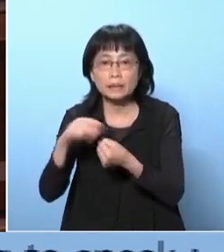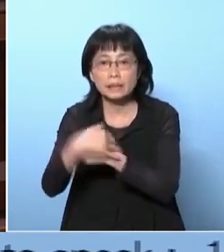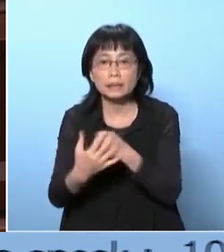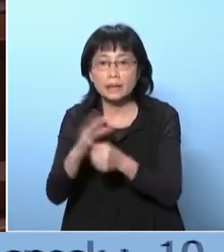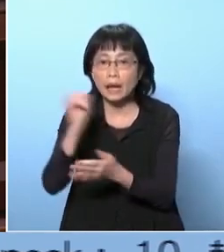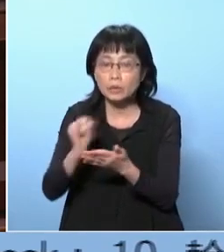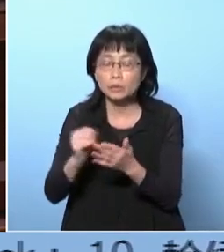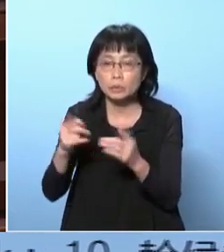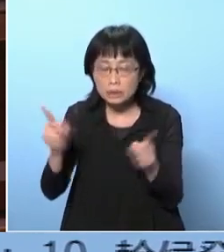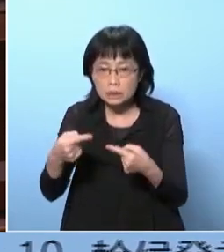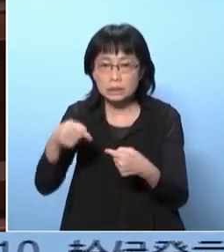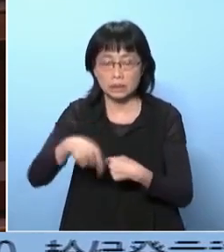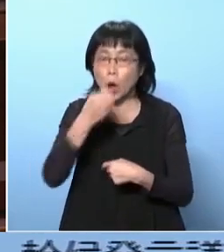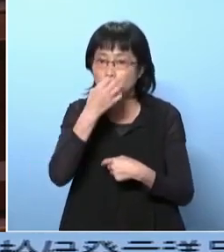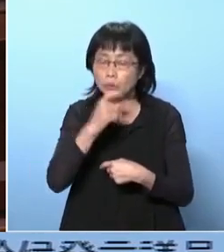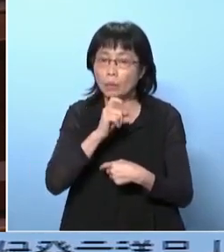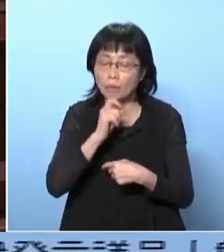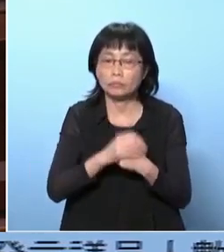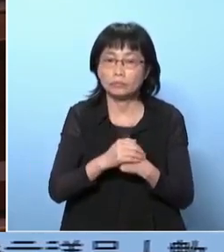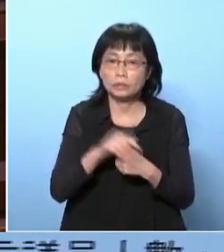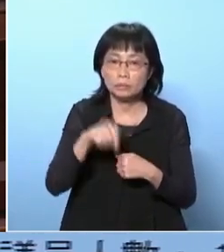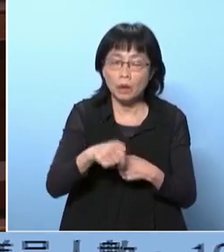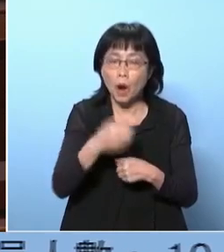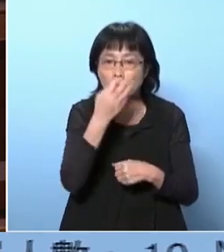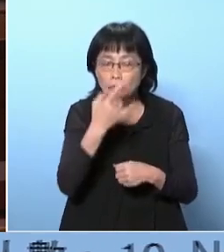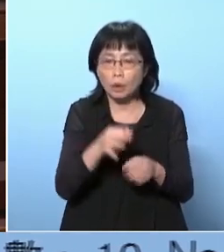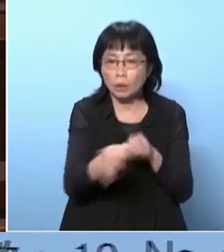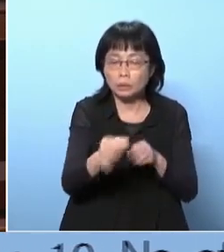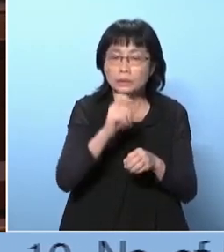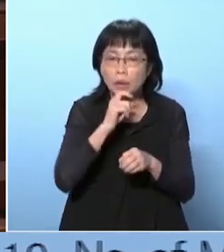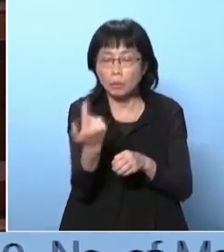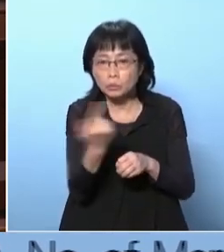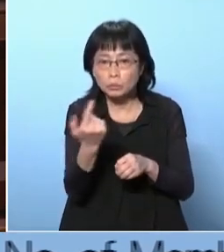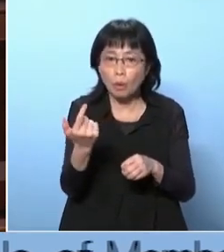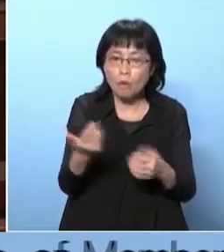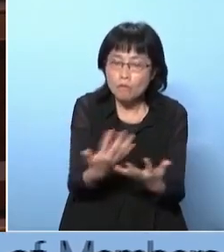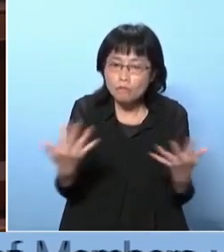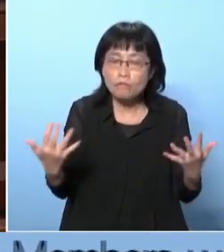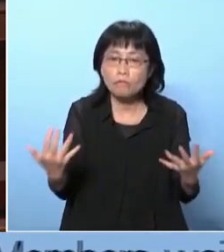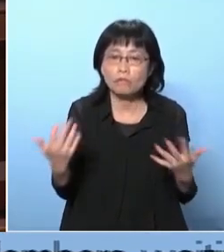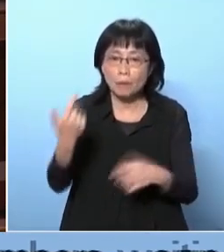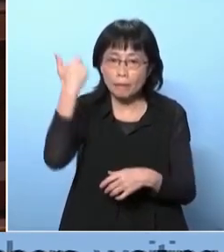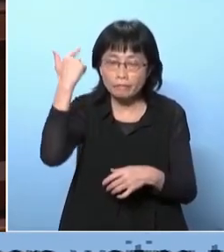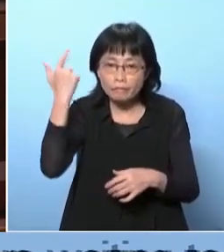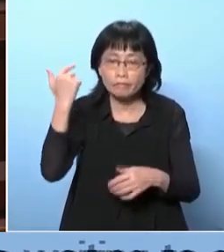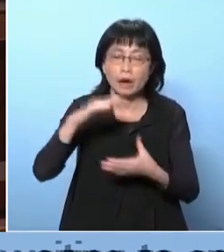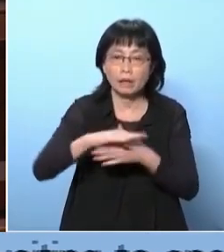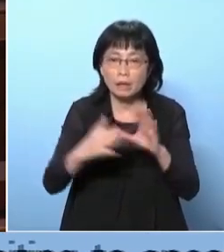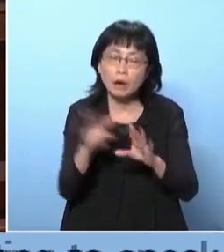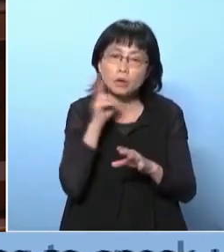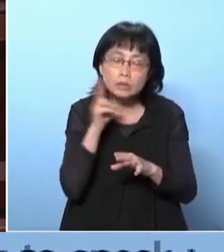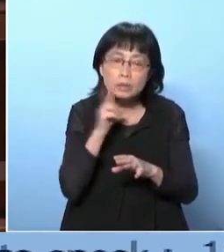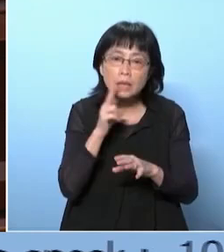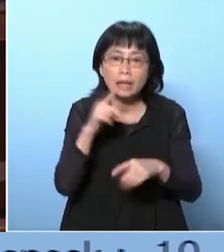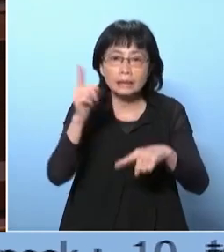行。香港的離島亦都同時擁有很多豐富多彩的非物質文化遺產，例如大澳的端午龍舟